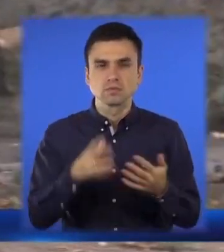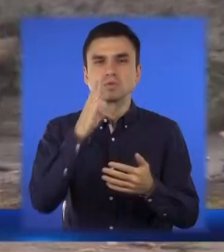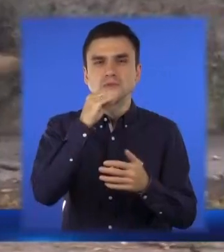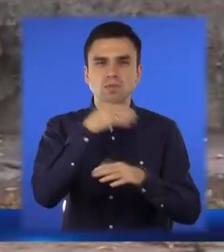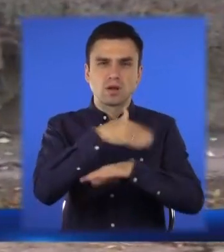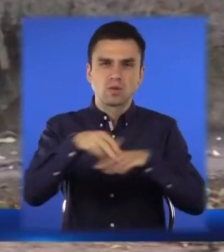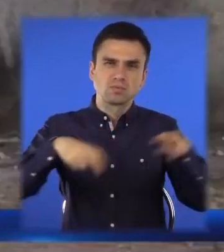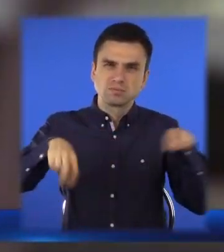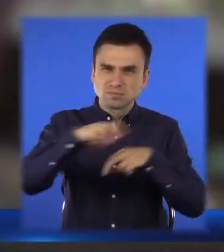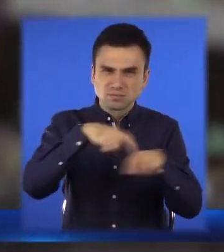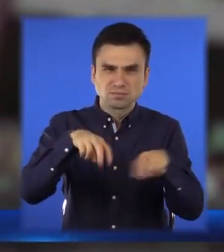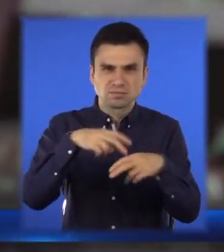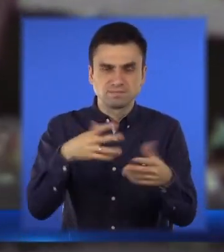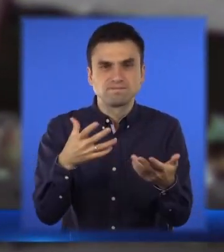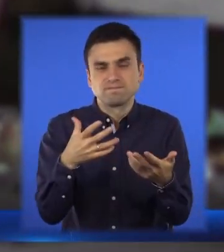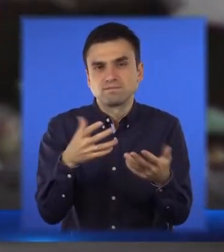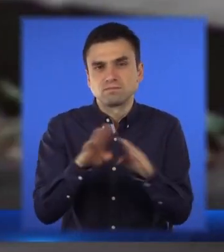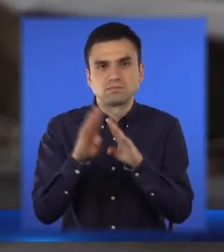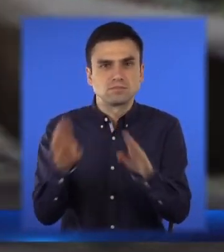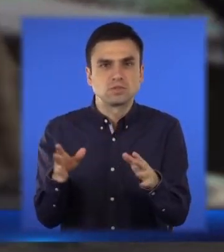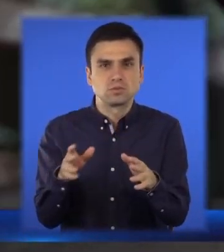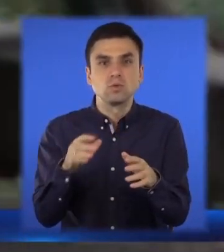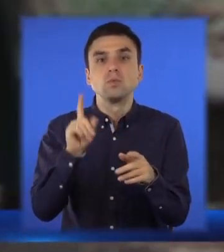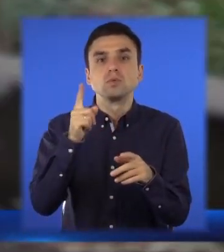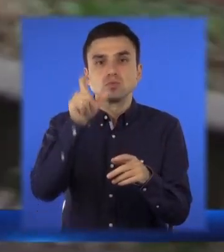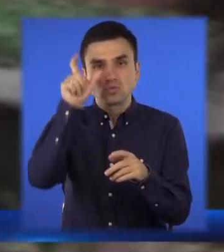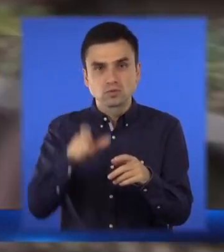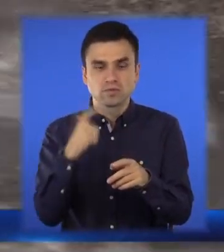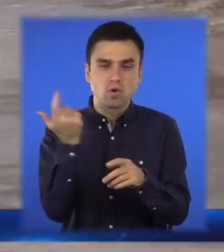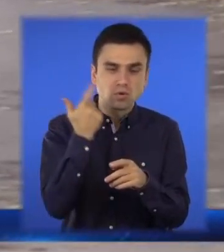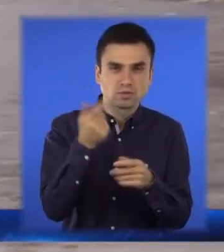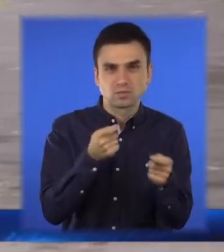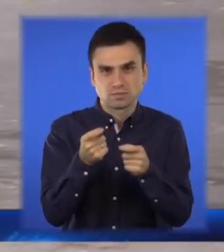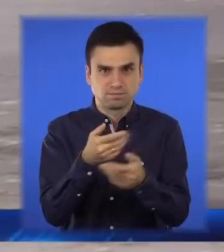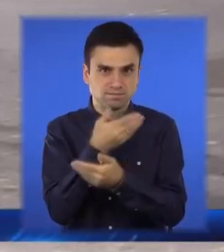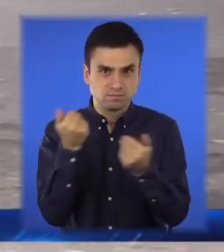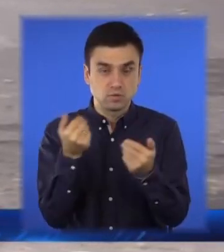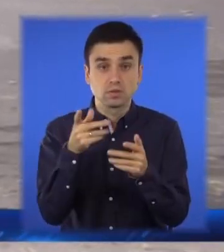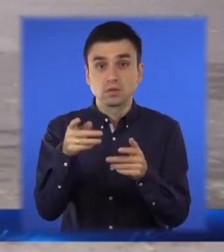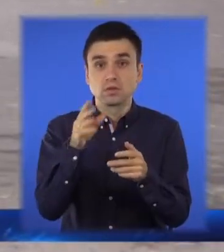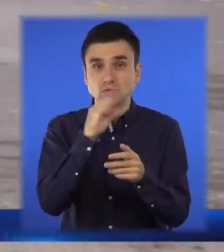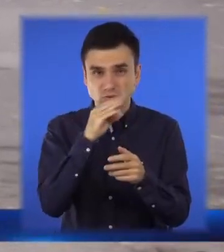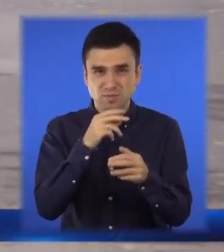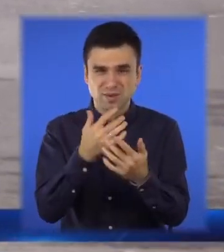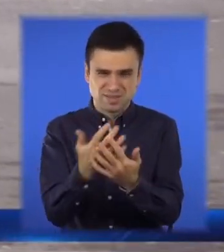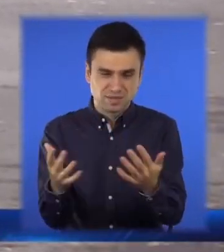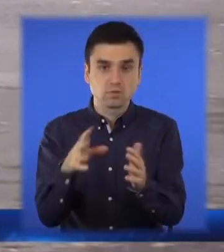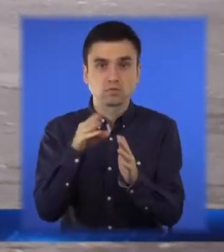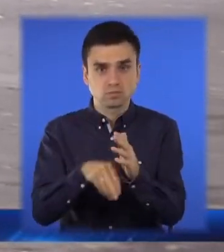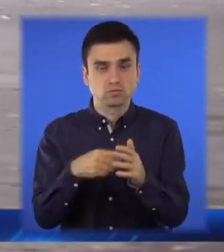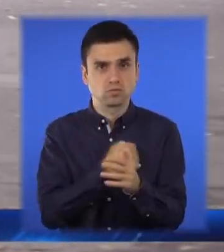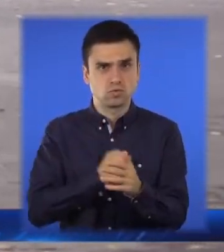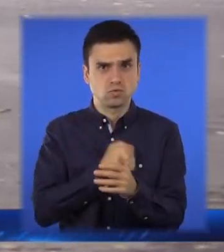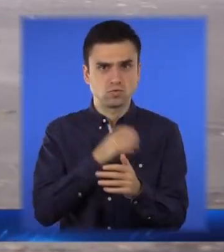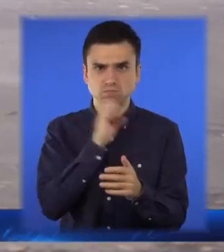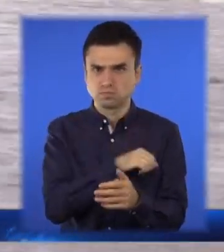позбавлені піклування людини, змушені тинятися вулицями міста та якось виживати. Серед них є дуже агресивні. Саме на таких і